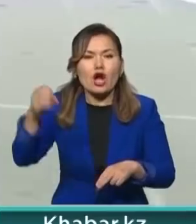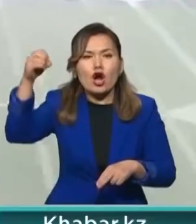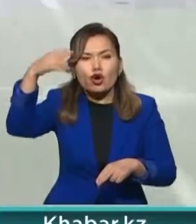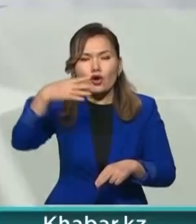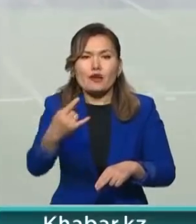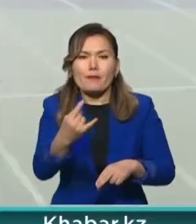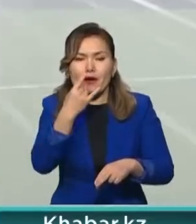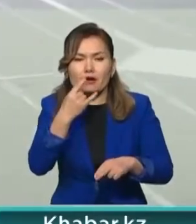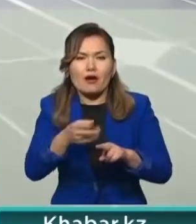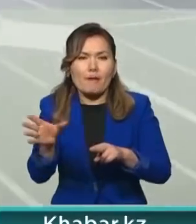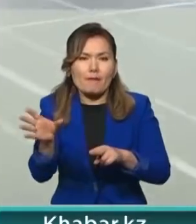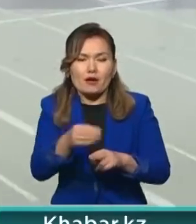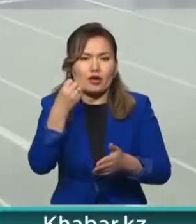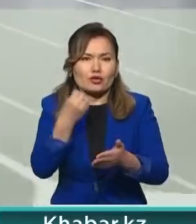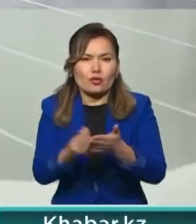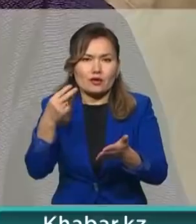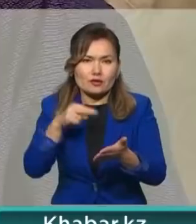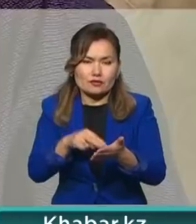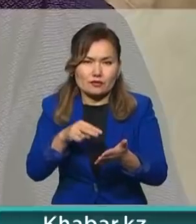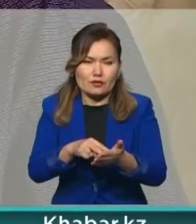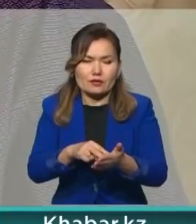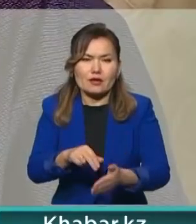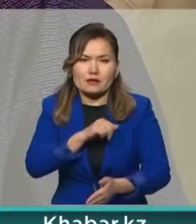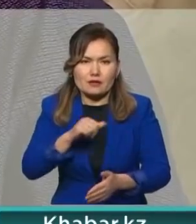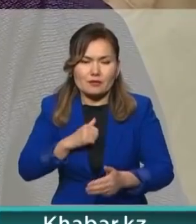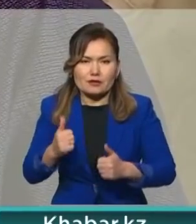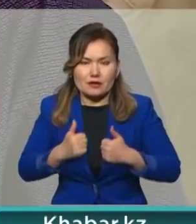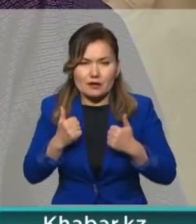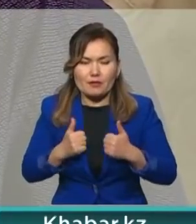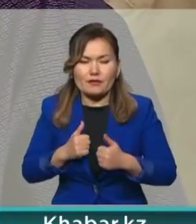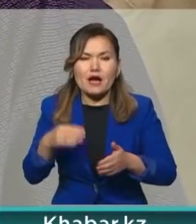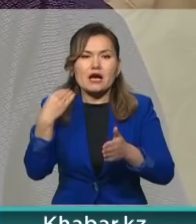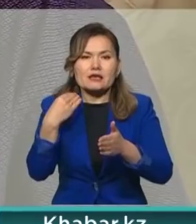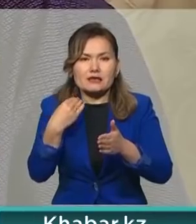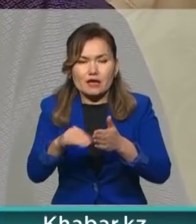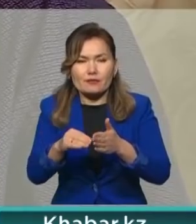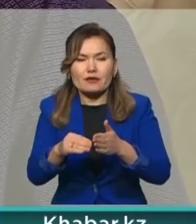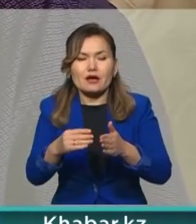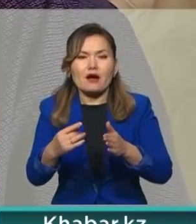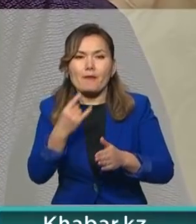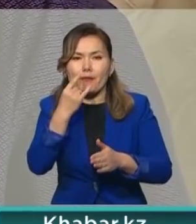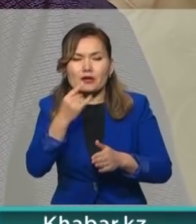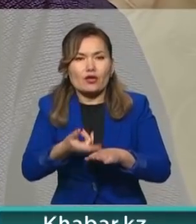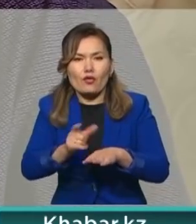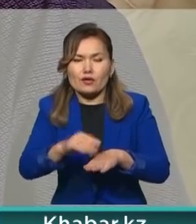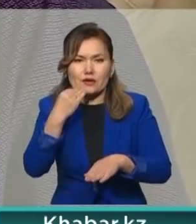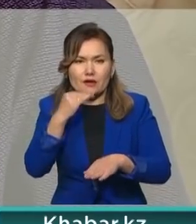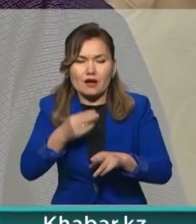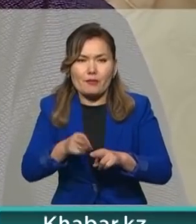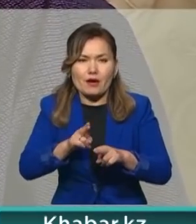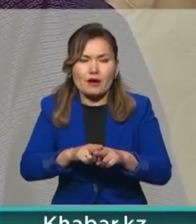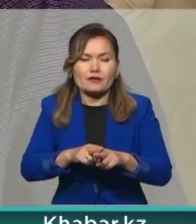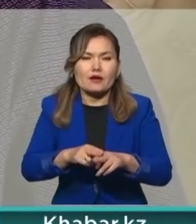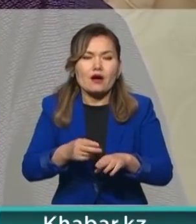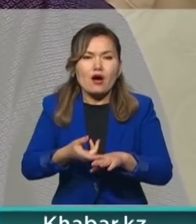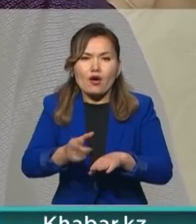құрылғылар арзан емес. У меня инвертор такого типа, который... Сатып алған құрылғының бағасы сапасына байланысты. Мендегі инвентор аккумуляторсыз